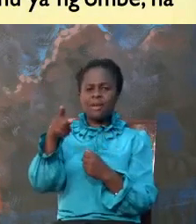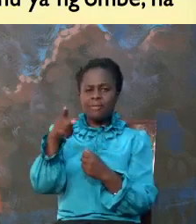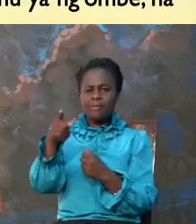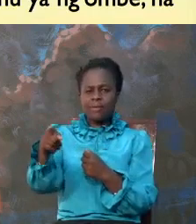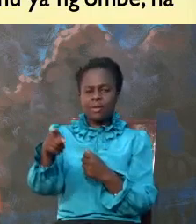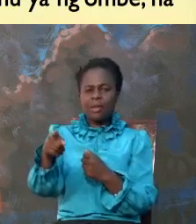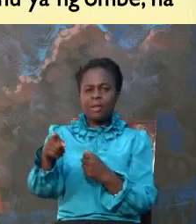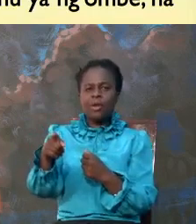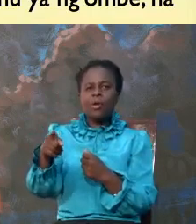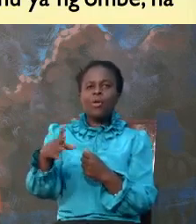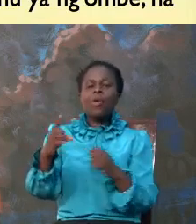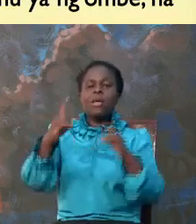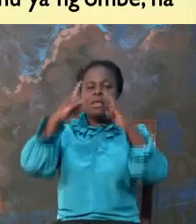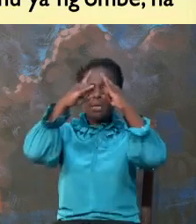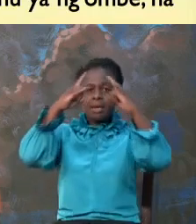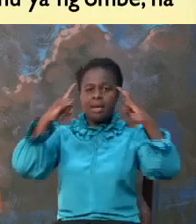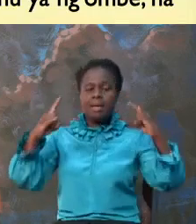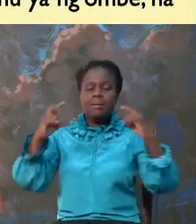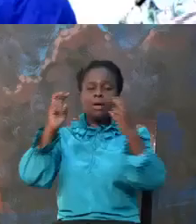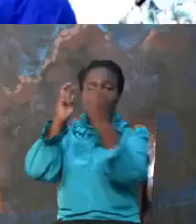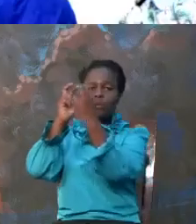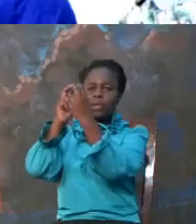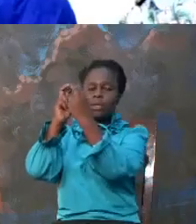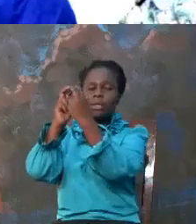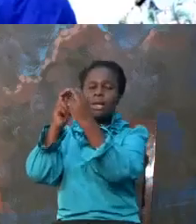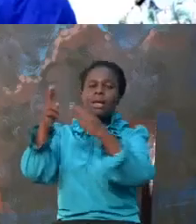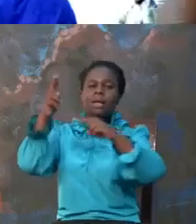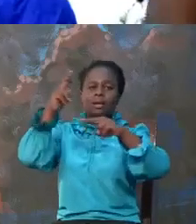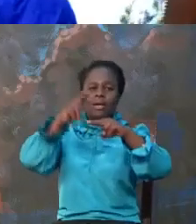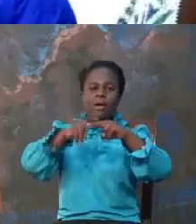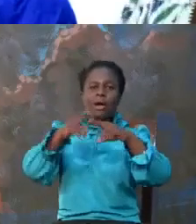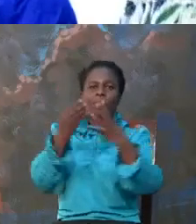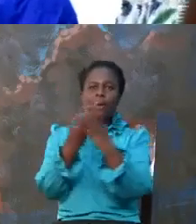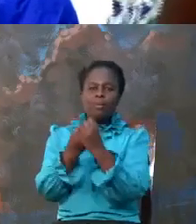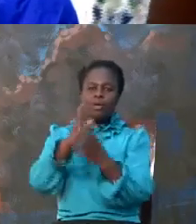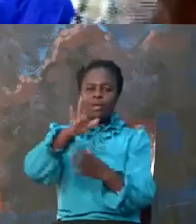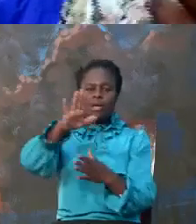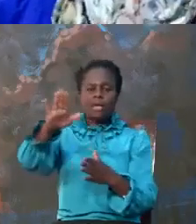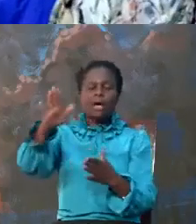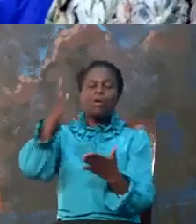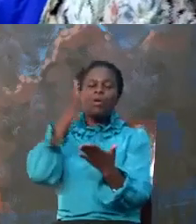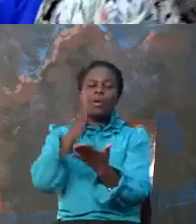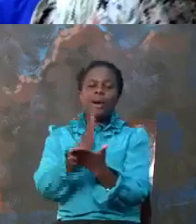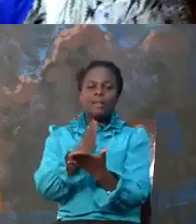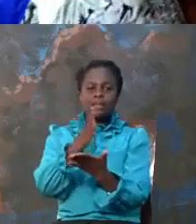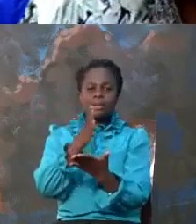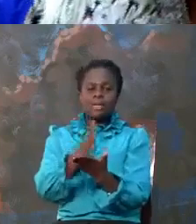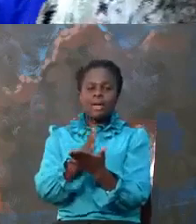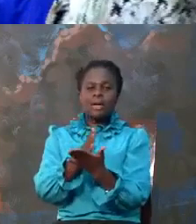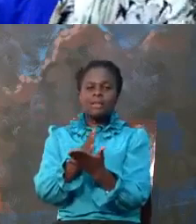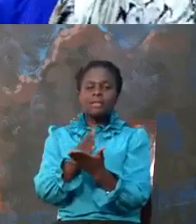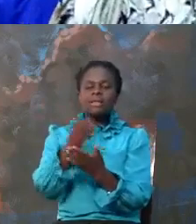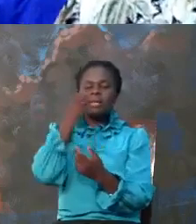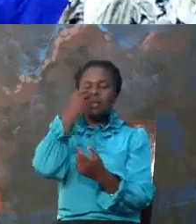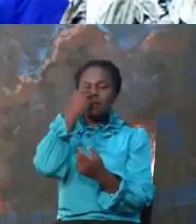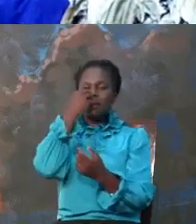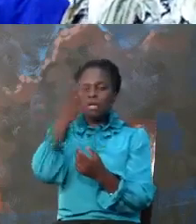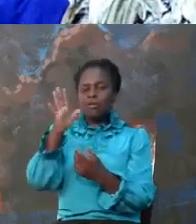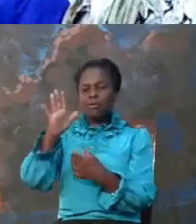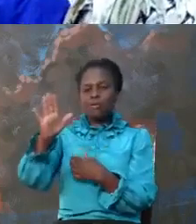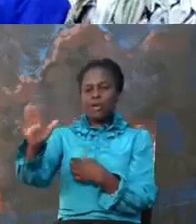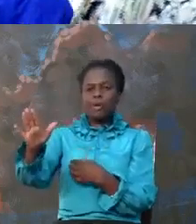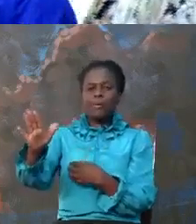kwa ajili ya hema ya kutania ikaayo pamoja nao katikati ya machafu